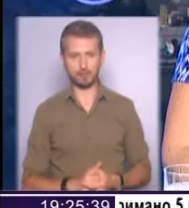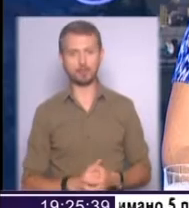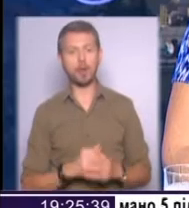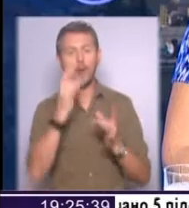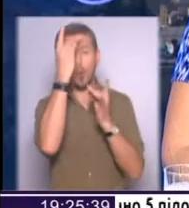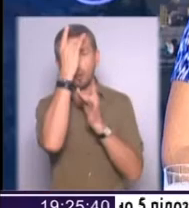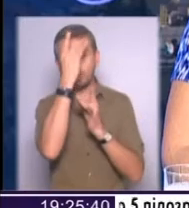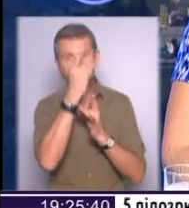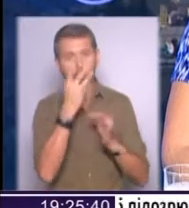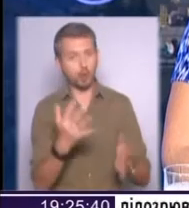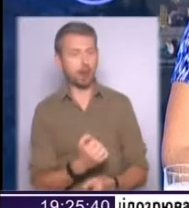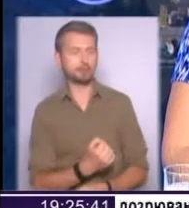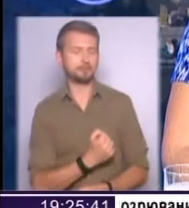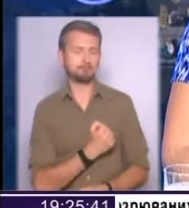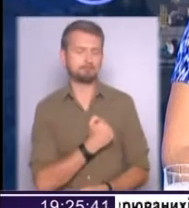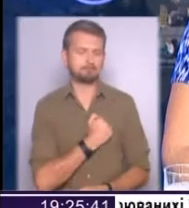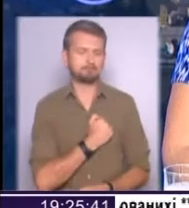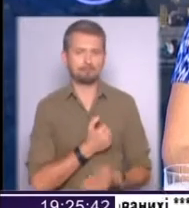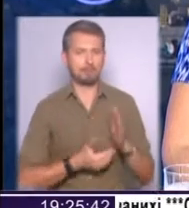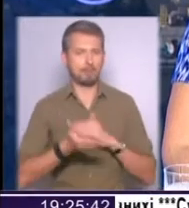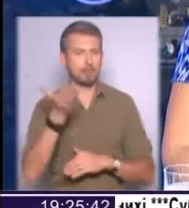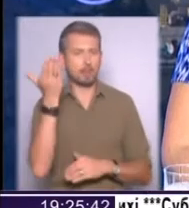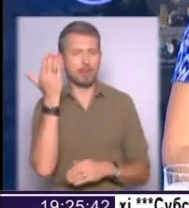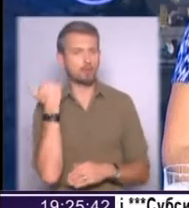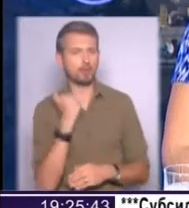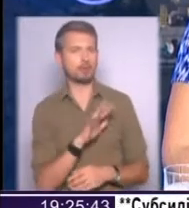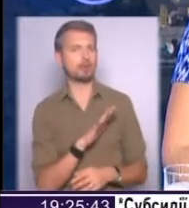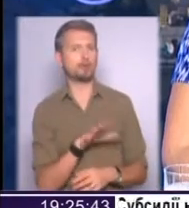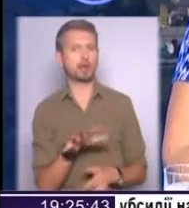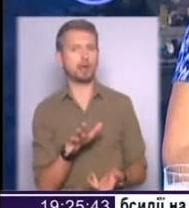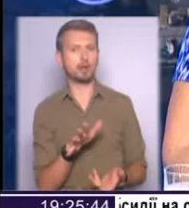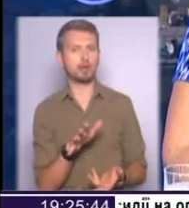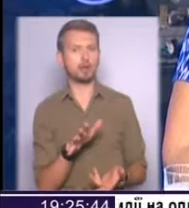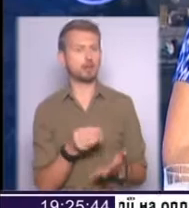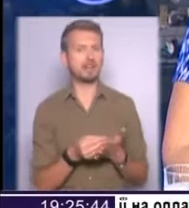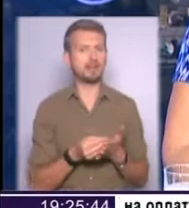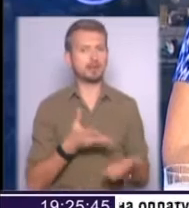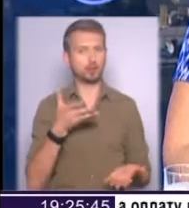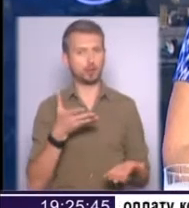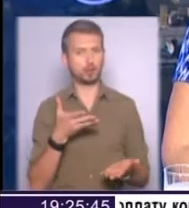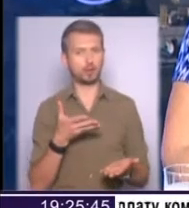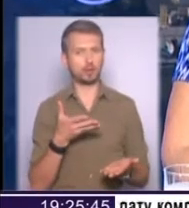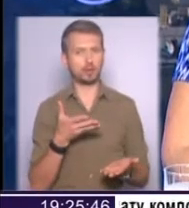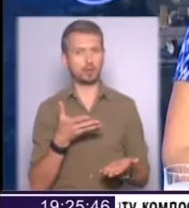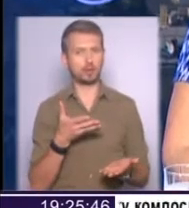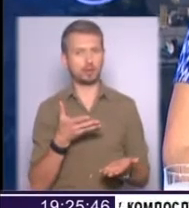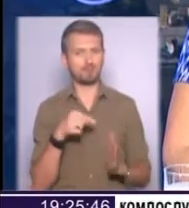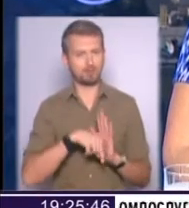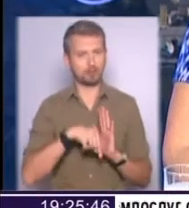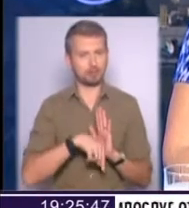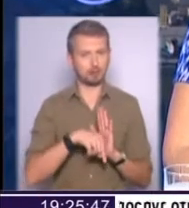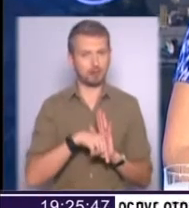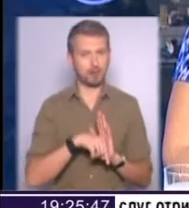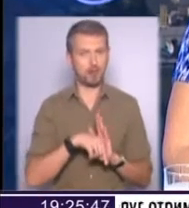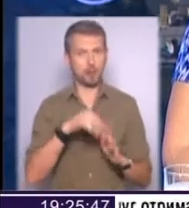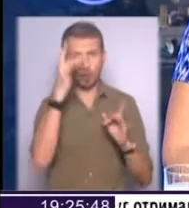превеликий жаль, дуже давно не становила собою цінність саму по собі. Адже